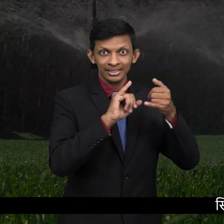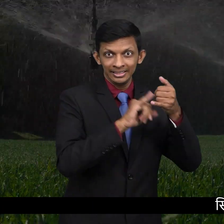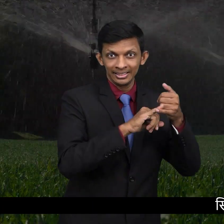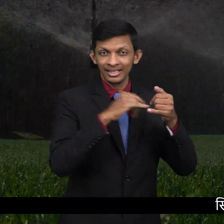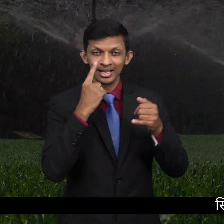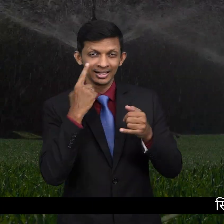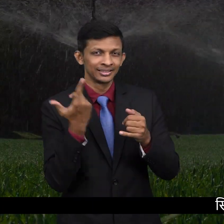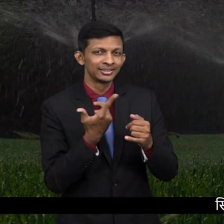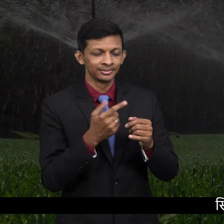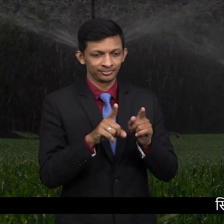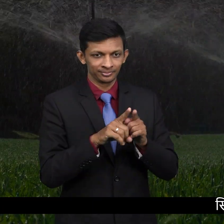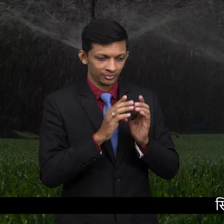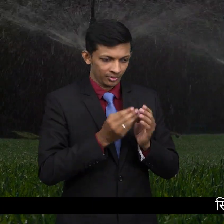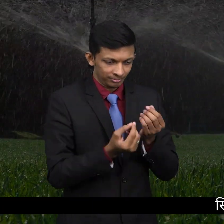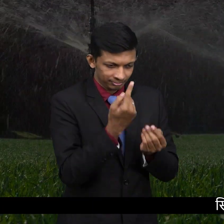स्प्रिंकलर सिंचाई,